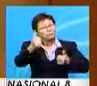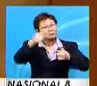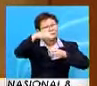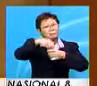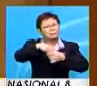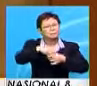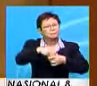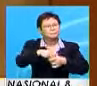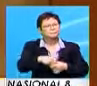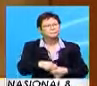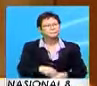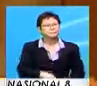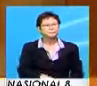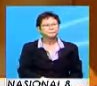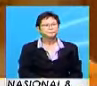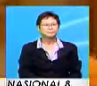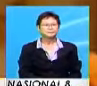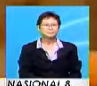dalam dari segi